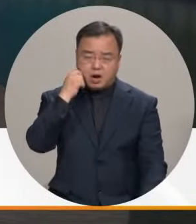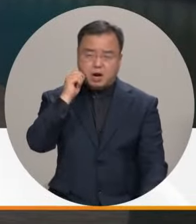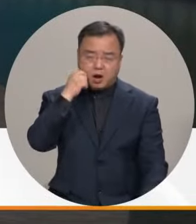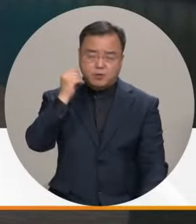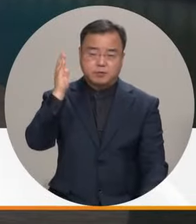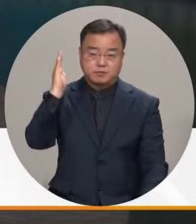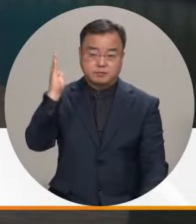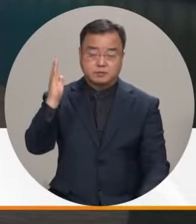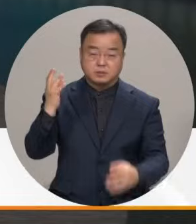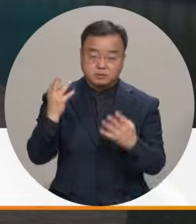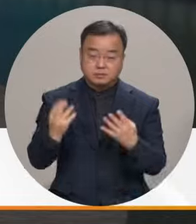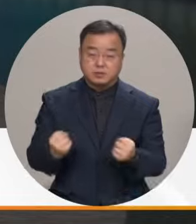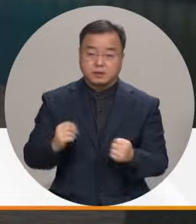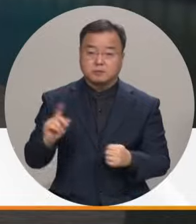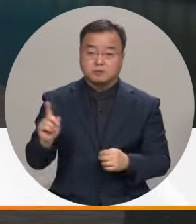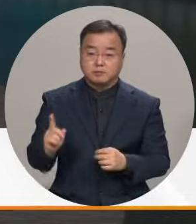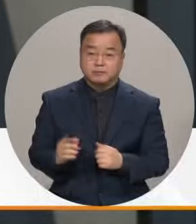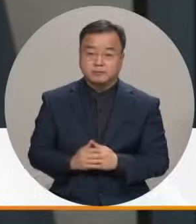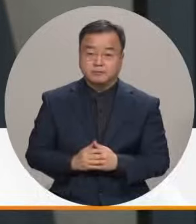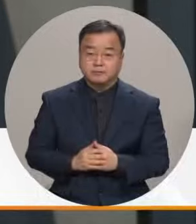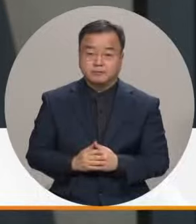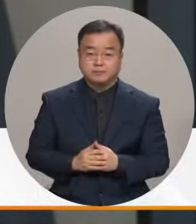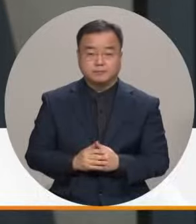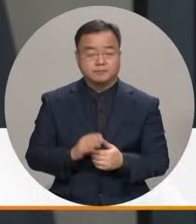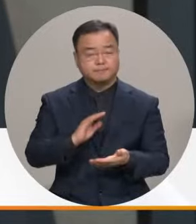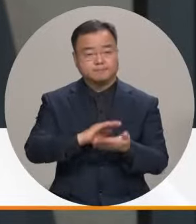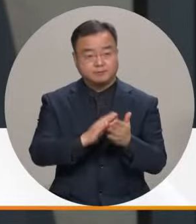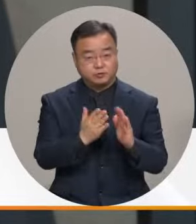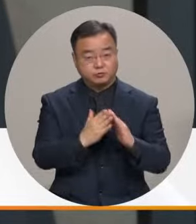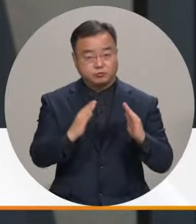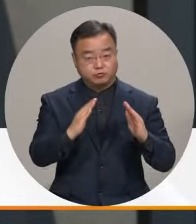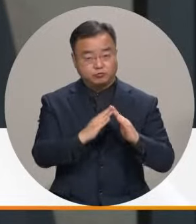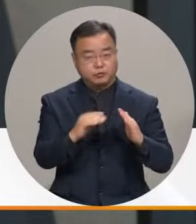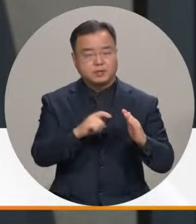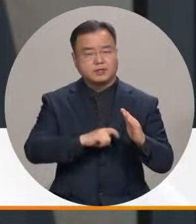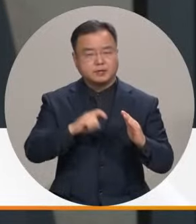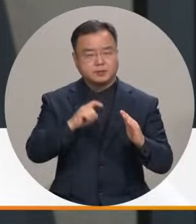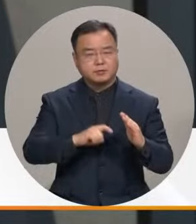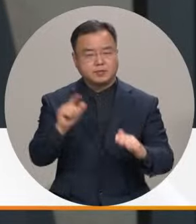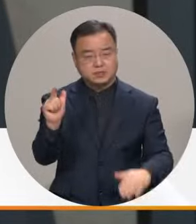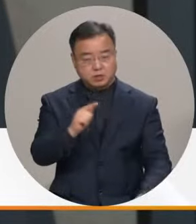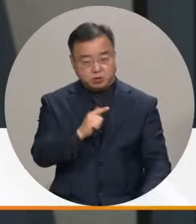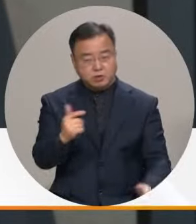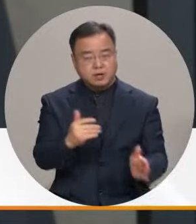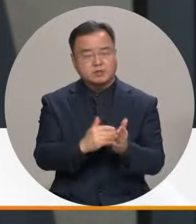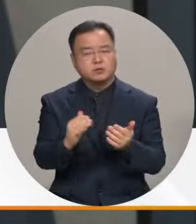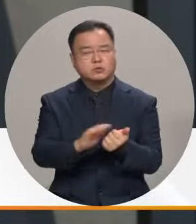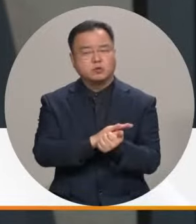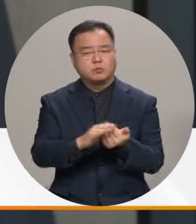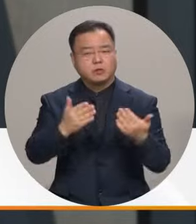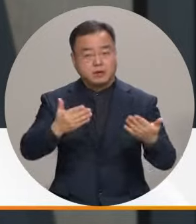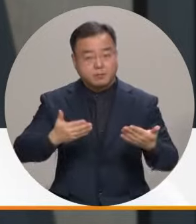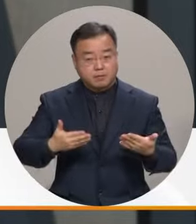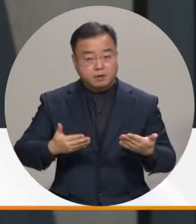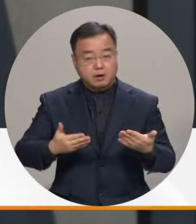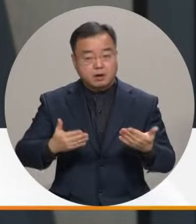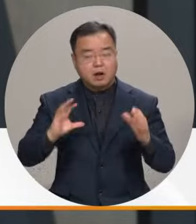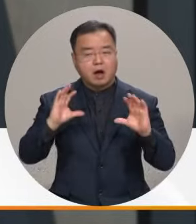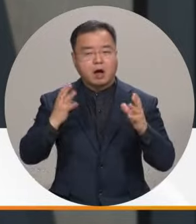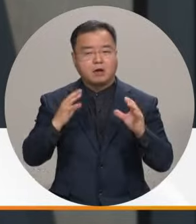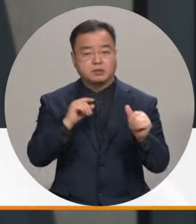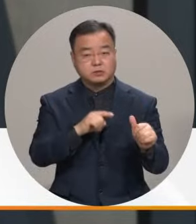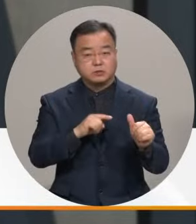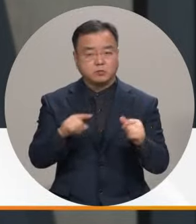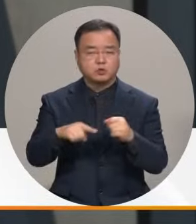가장 어려울까요네 유치원에서는 저녁까지 돌봄을 받던 아이들이 초등학교 입학하면서부터